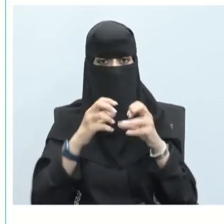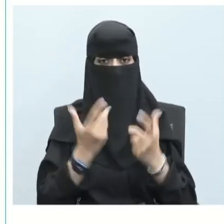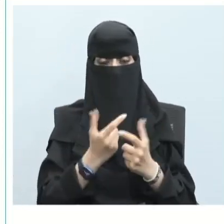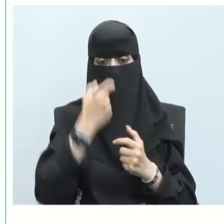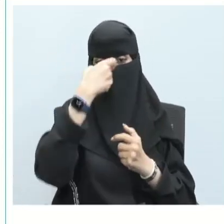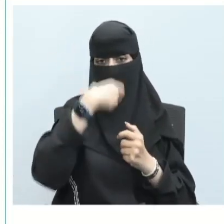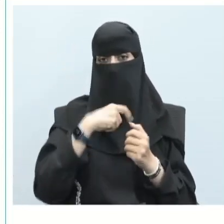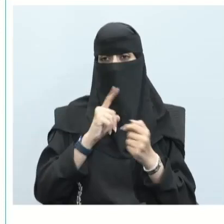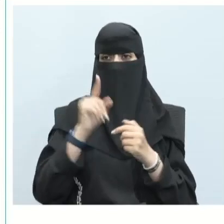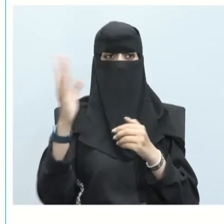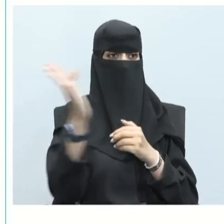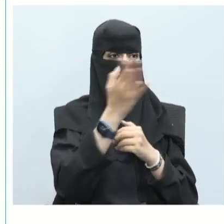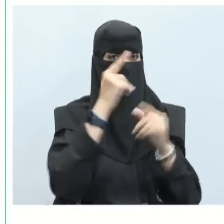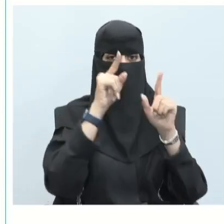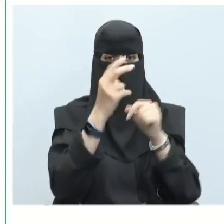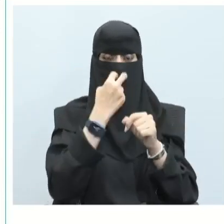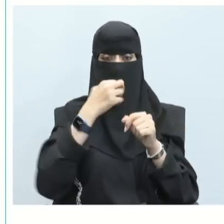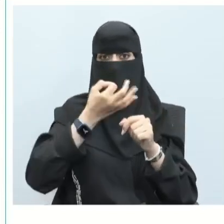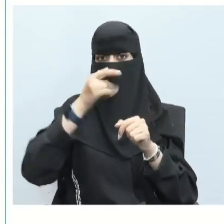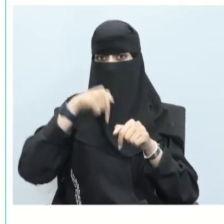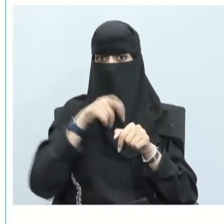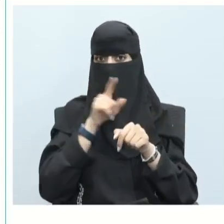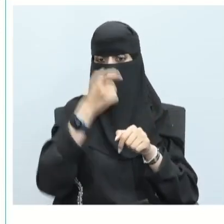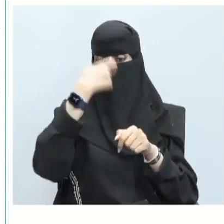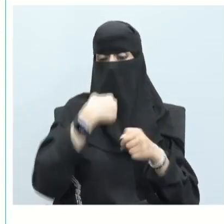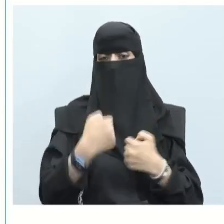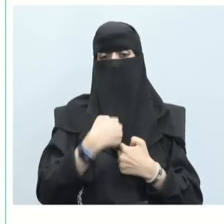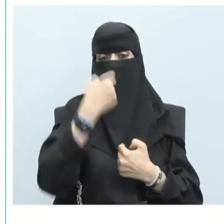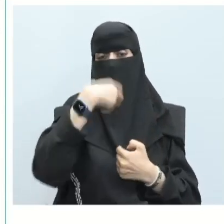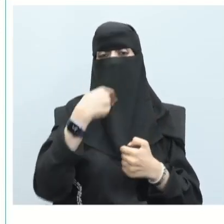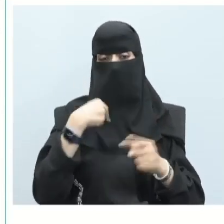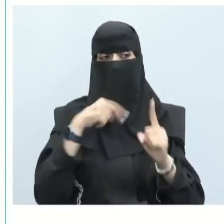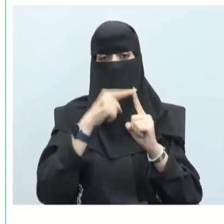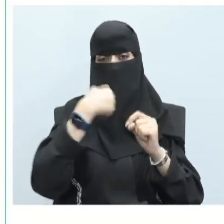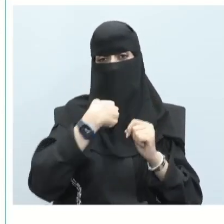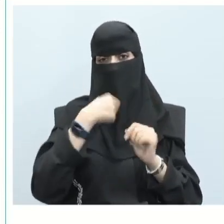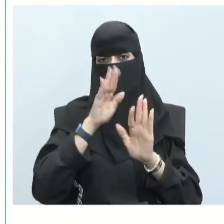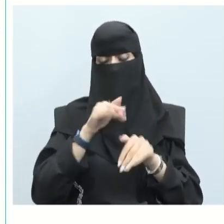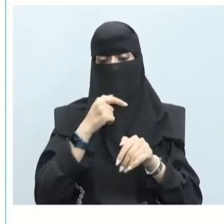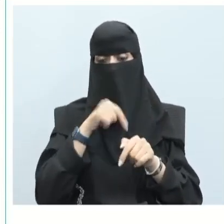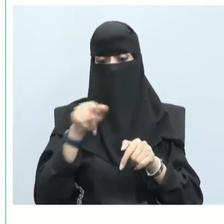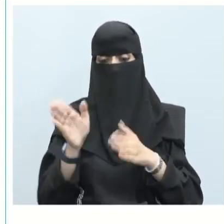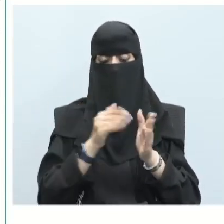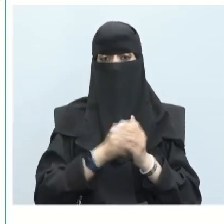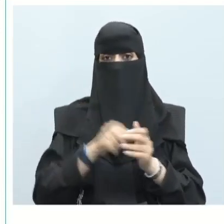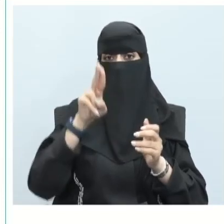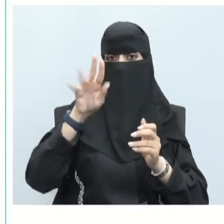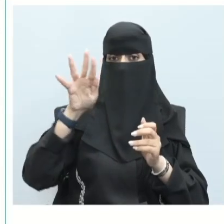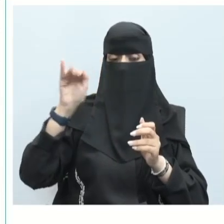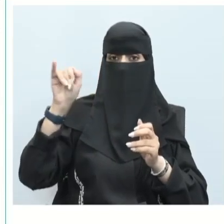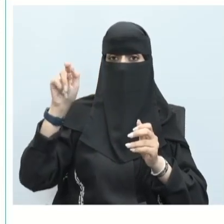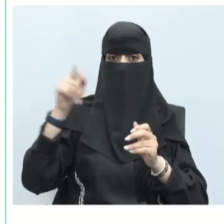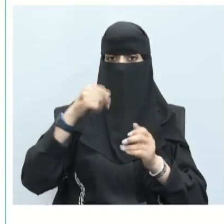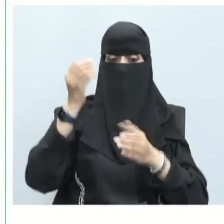الاتيه ثم انسبها الى المغالطه سياتينا اسئله عليها الشخصنه مغالطه تسميم البئر مغالطه